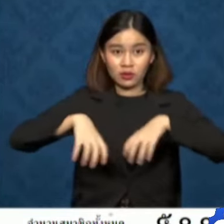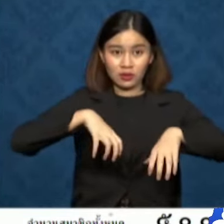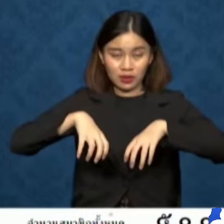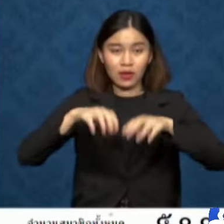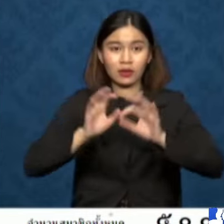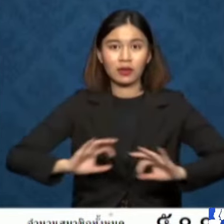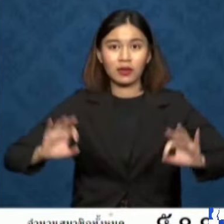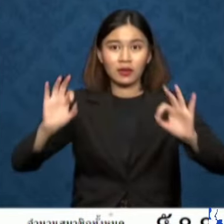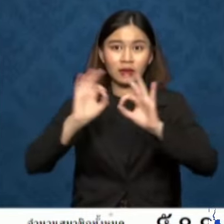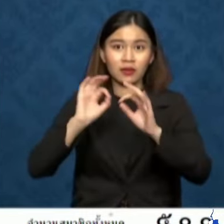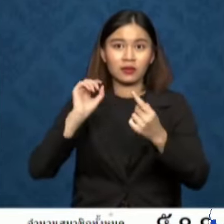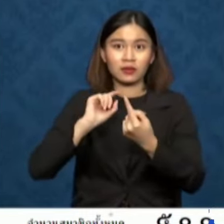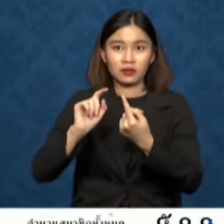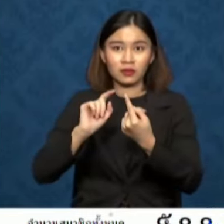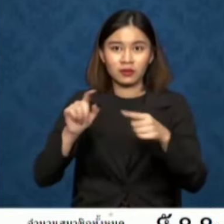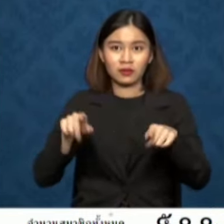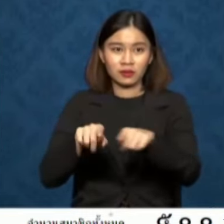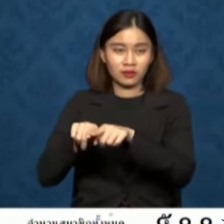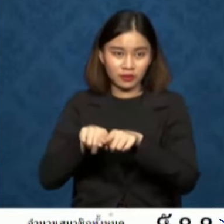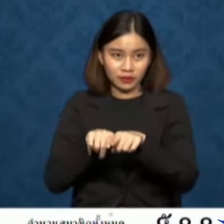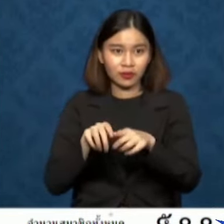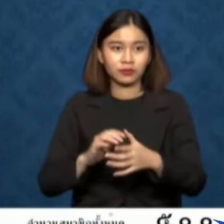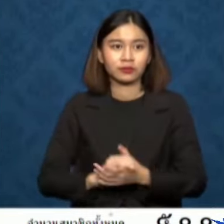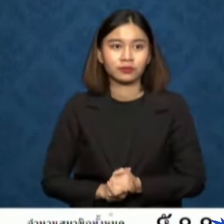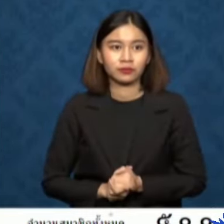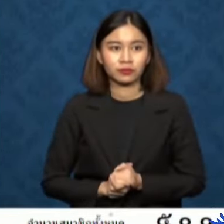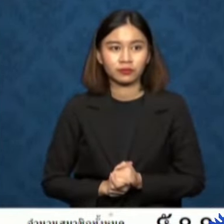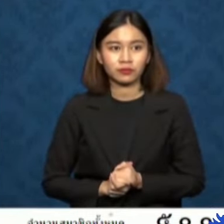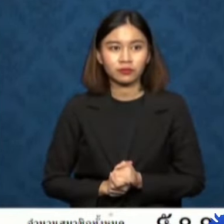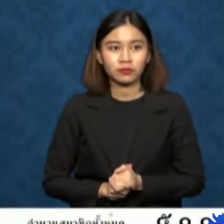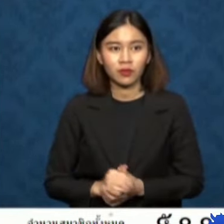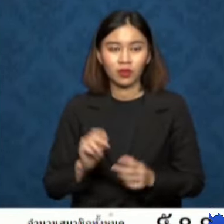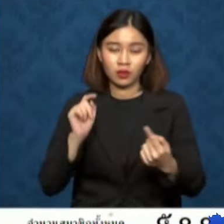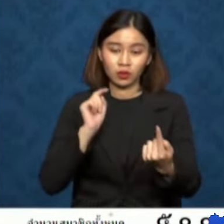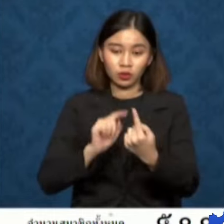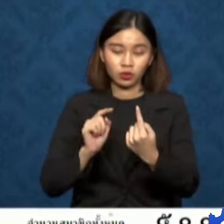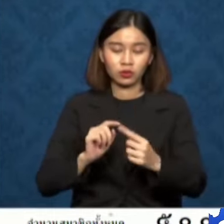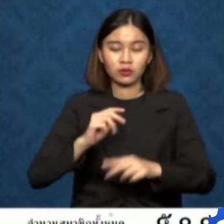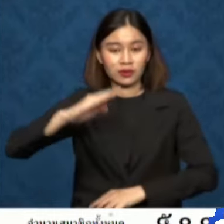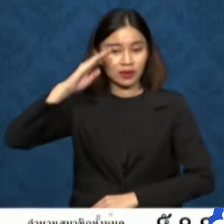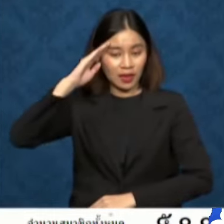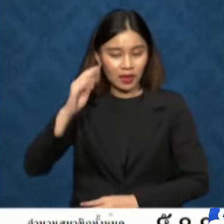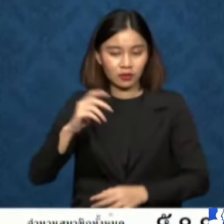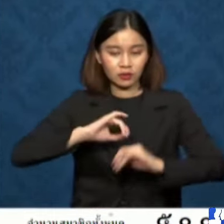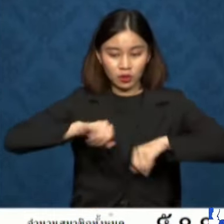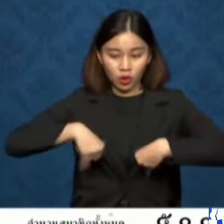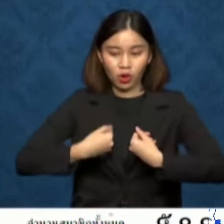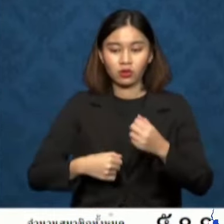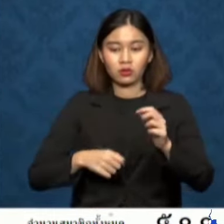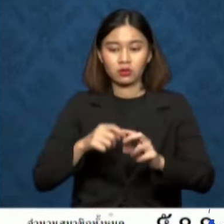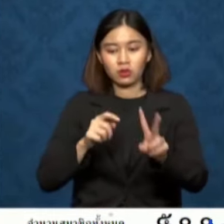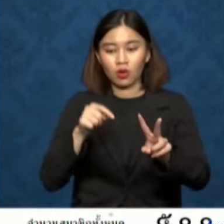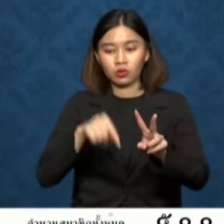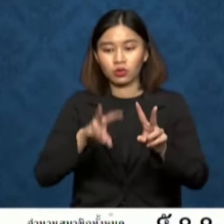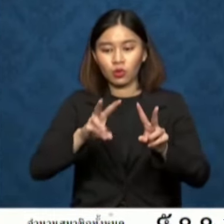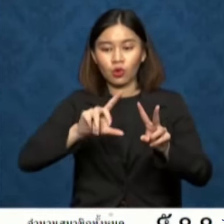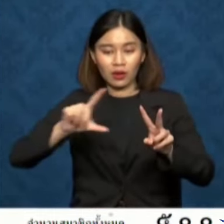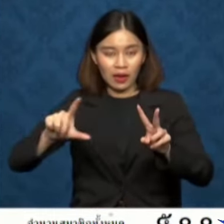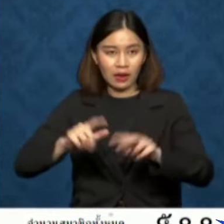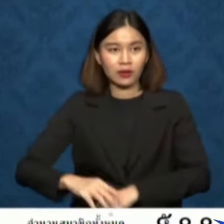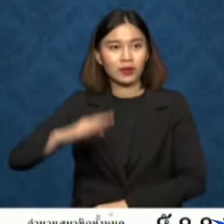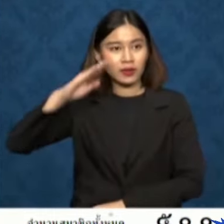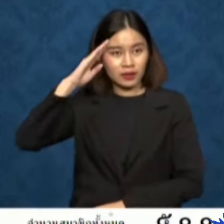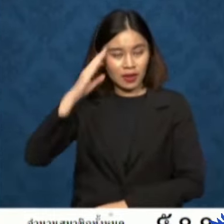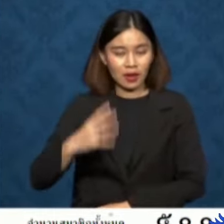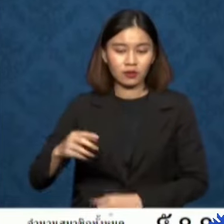สำคัญมากๆครับที่ดินราชพัสดุ12ล้านไร่ถูกขอบบครองโดยกองทัพถึง 6.25ล้านไร่ครอบครองโดยกองทัพบบนะฮะ